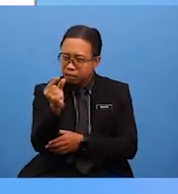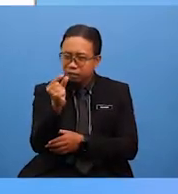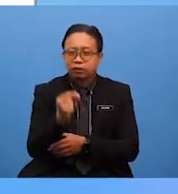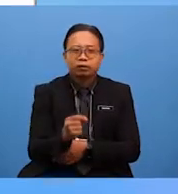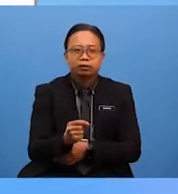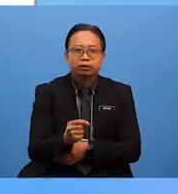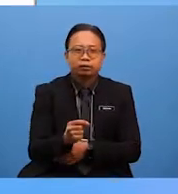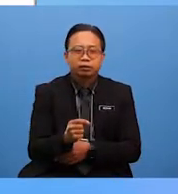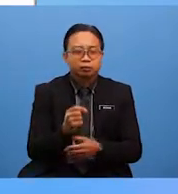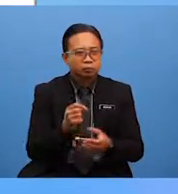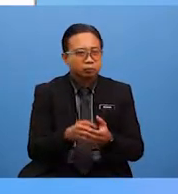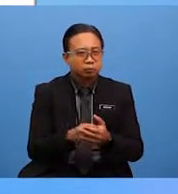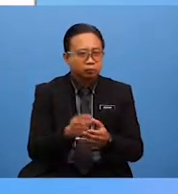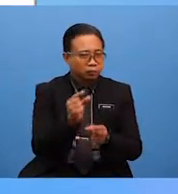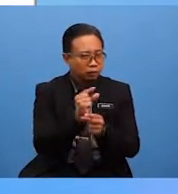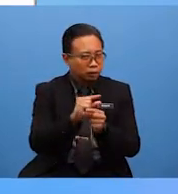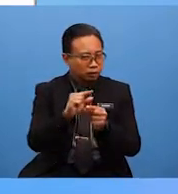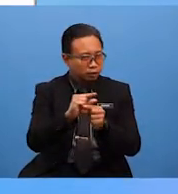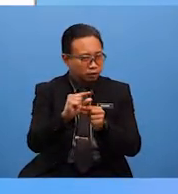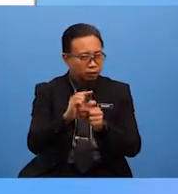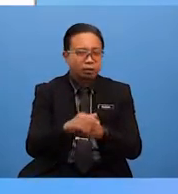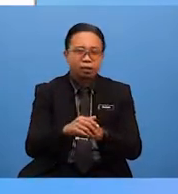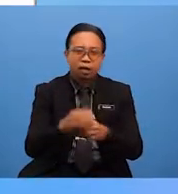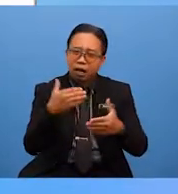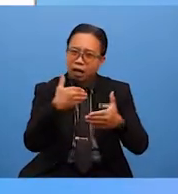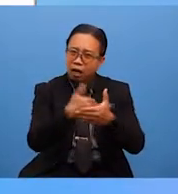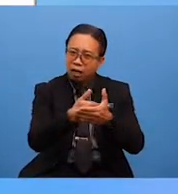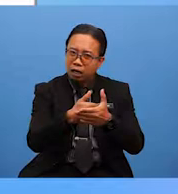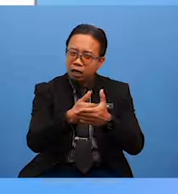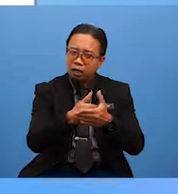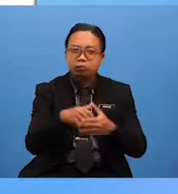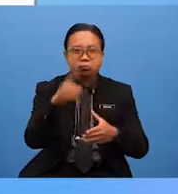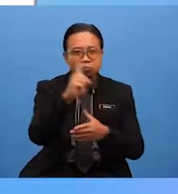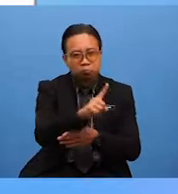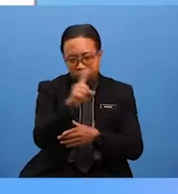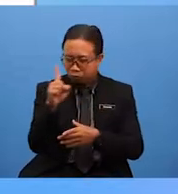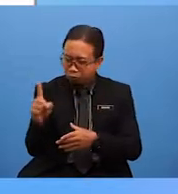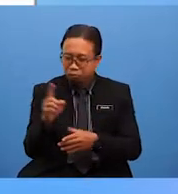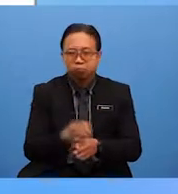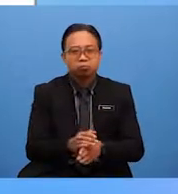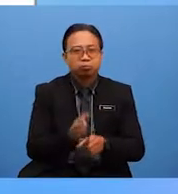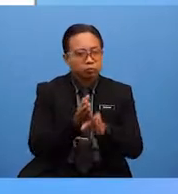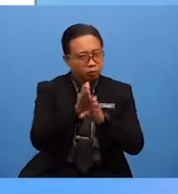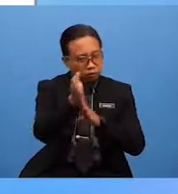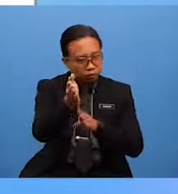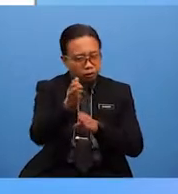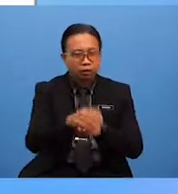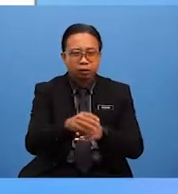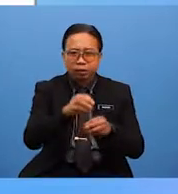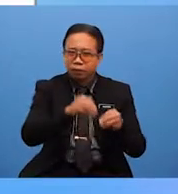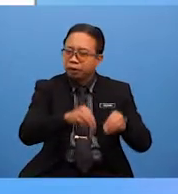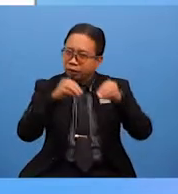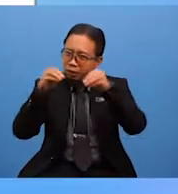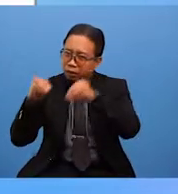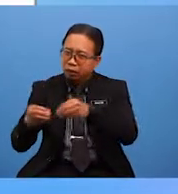dan berlangganan dengan lebih kerap antara satu sama lain seterusnya memindahkan